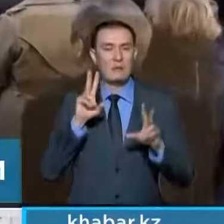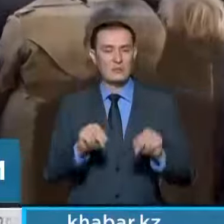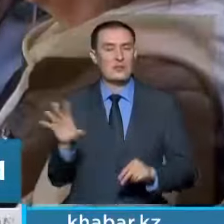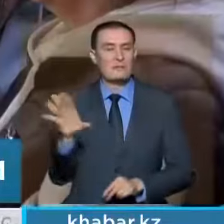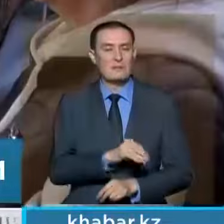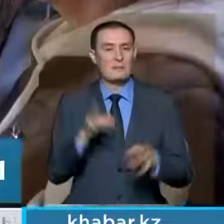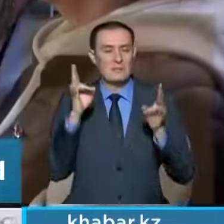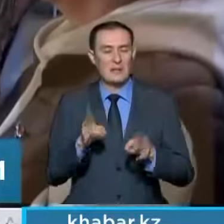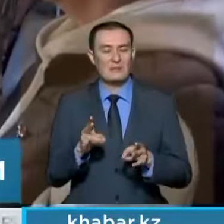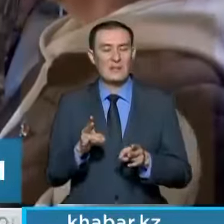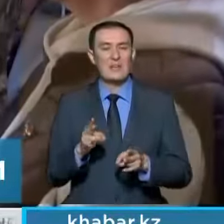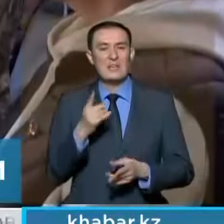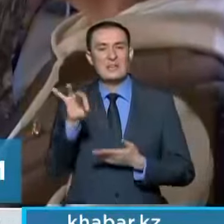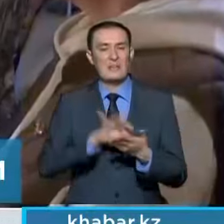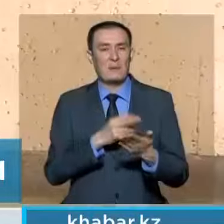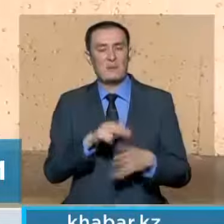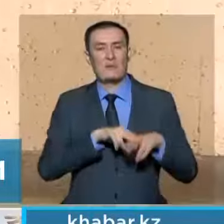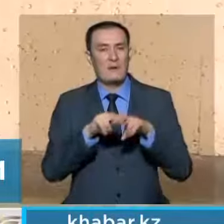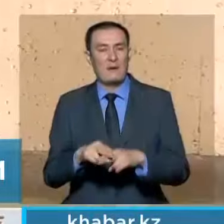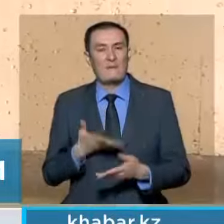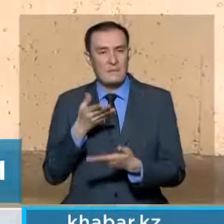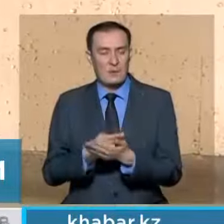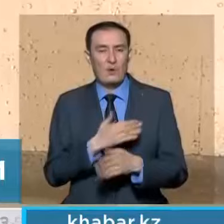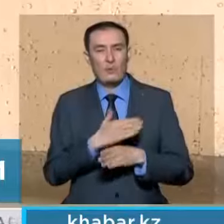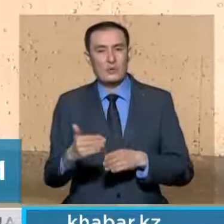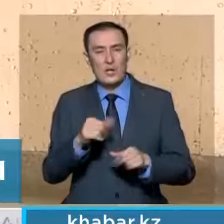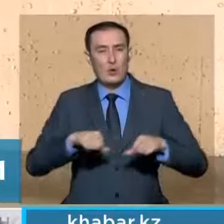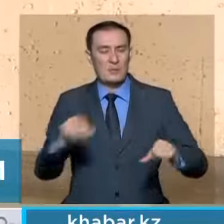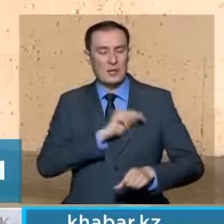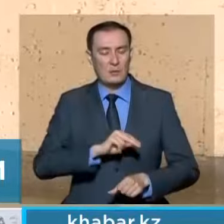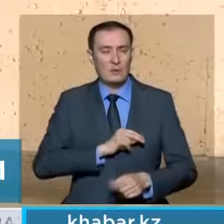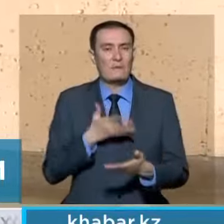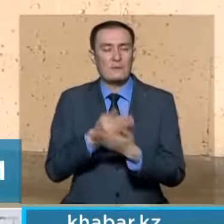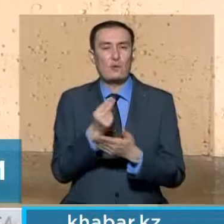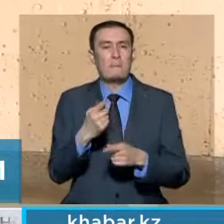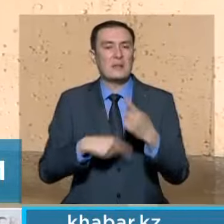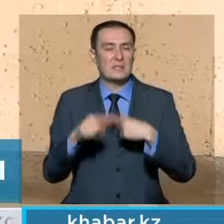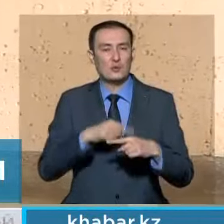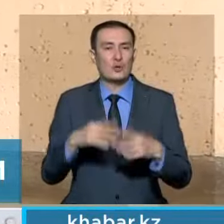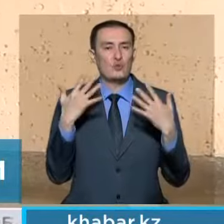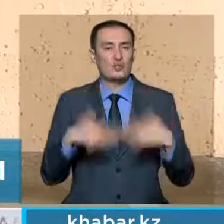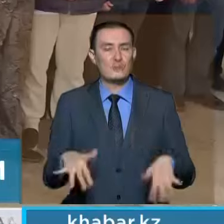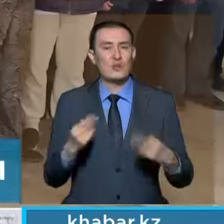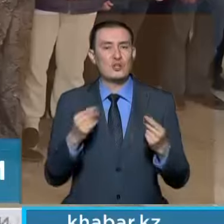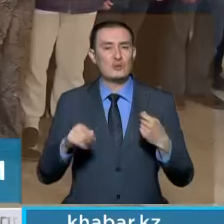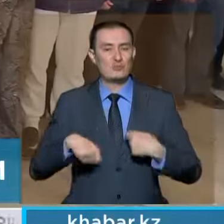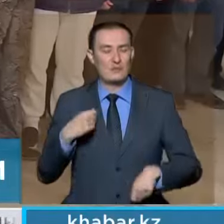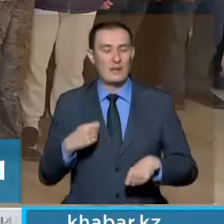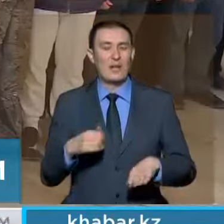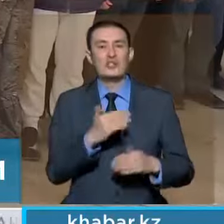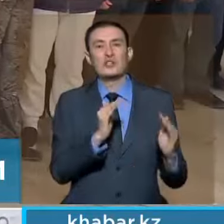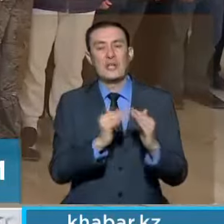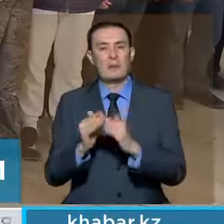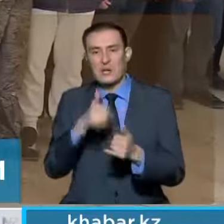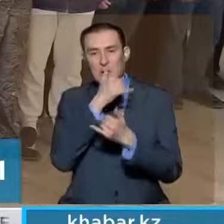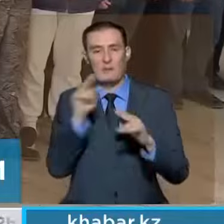всем пострадавшим назначить единовременную выплату, а после оценки комиссии населению выплатят компенсацию за ущерб имущества. Тем, чьи дома не